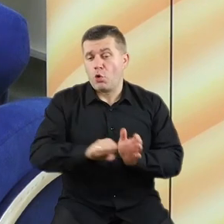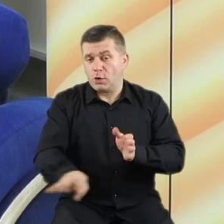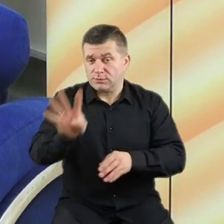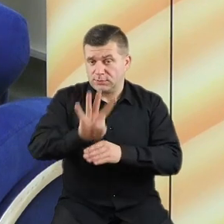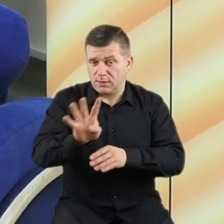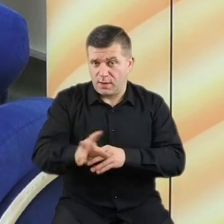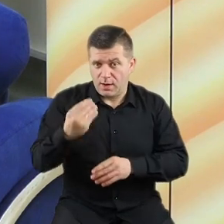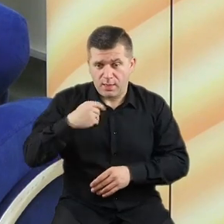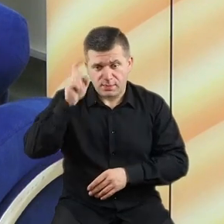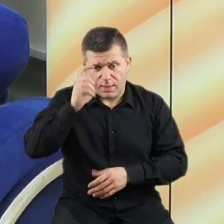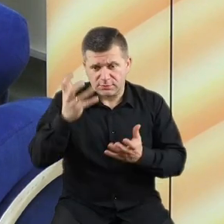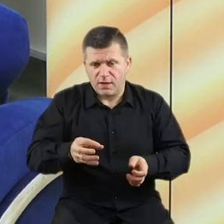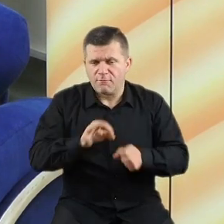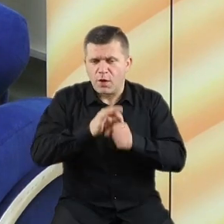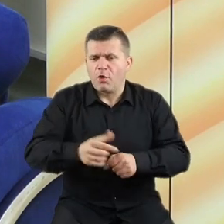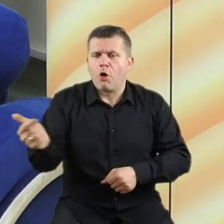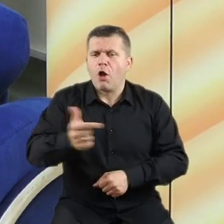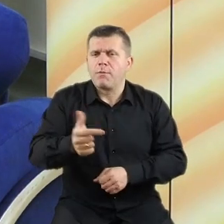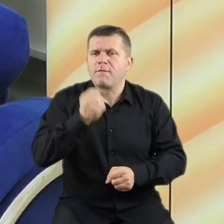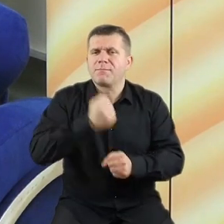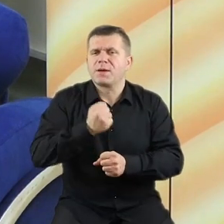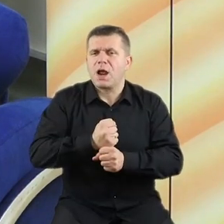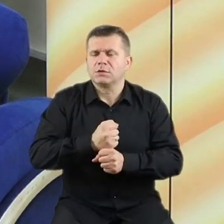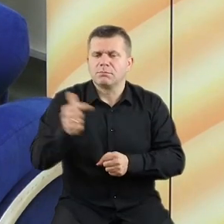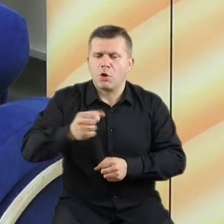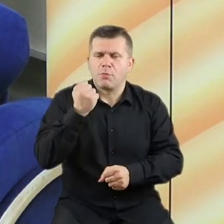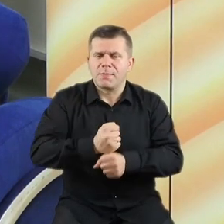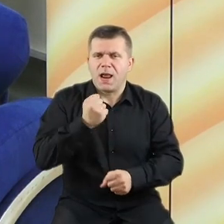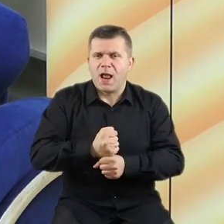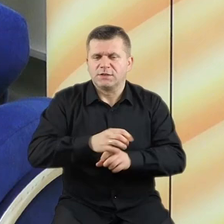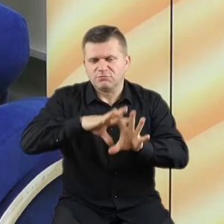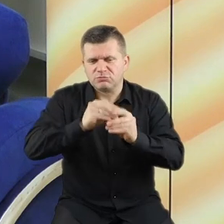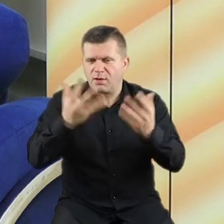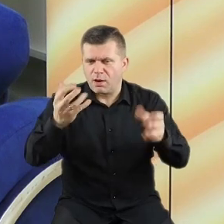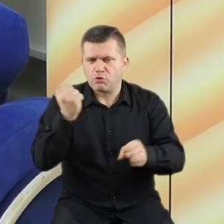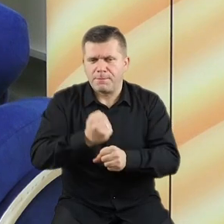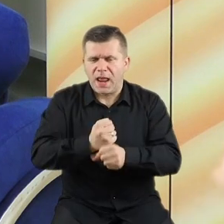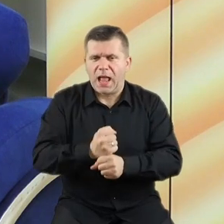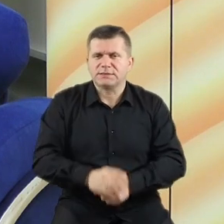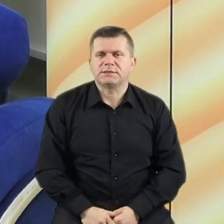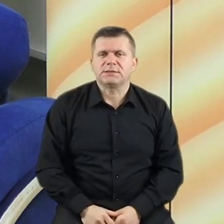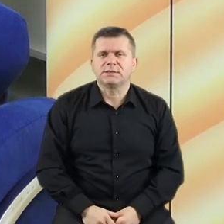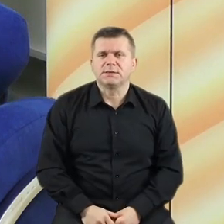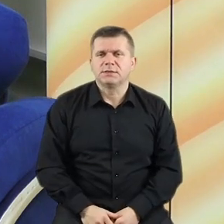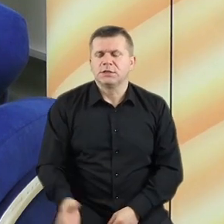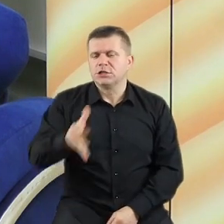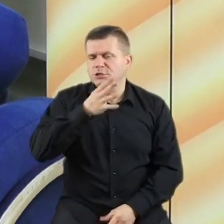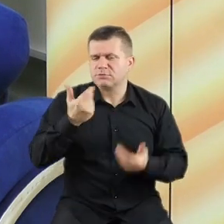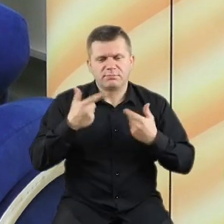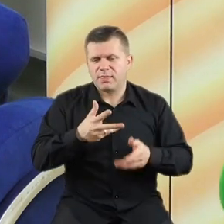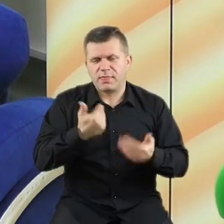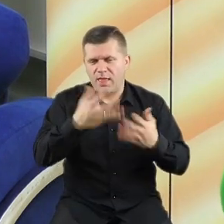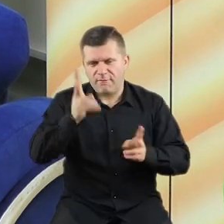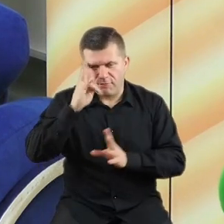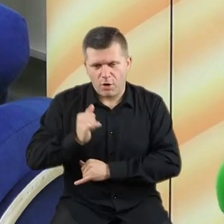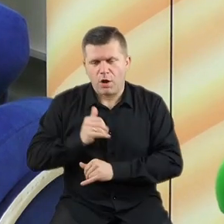życia Niemcy zamierzali wprowadzić obowiązek pracy i potrzebowali rąk do pracy, no bo wiadomo, wszystkie ręce na front, więc oczywiście Żydów nie wciągano do wojska,